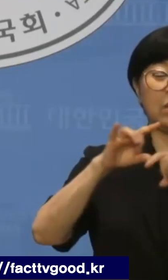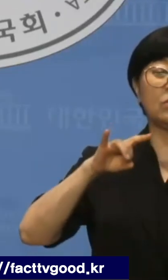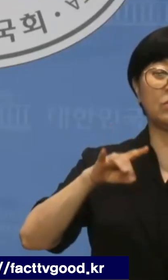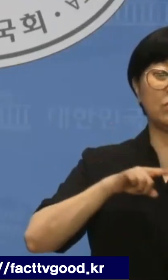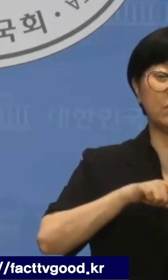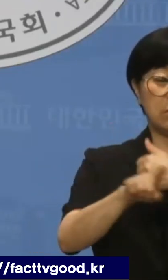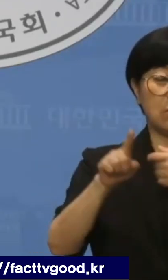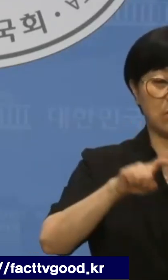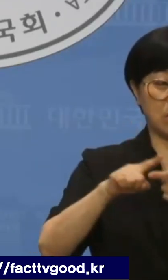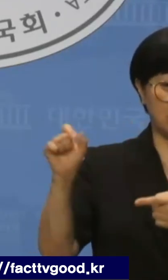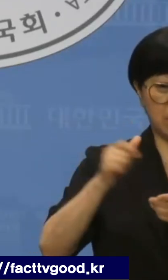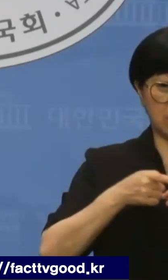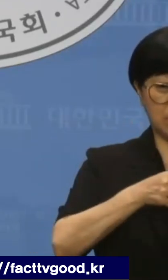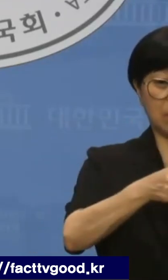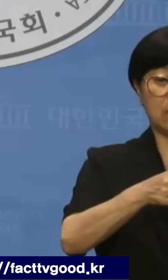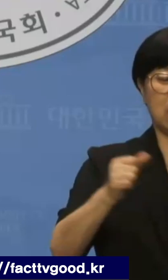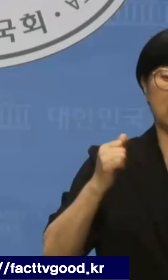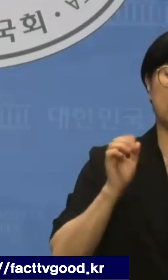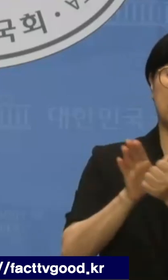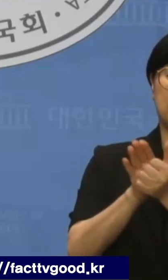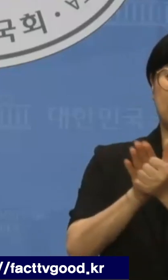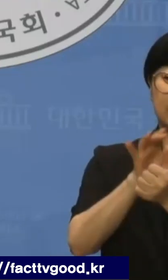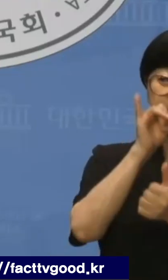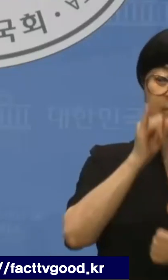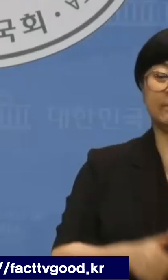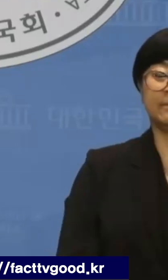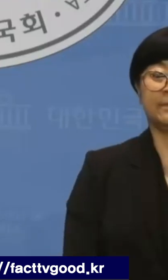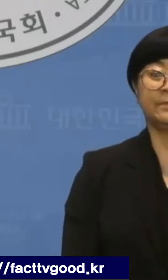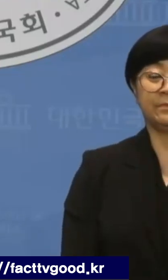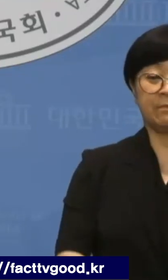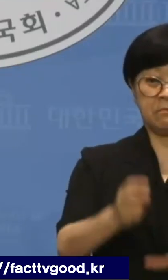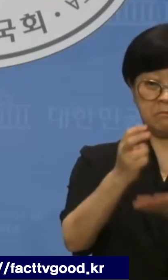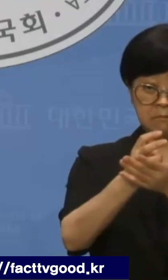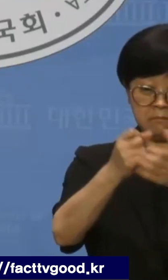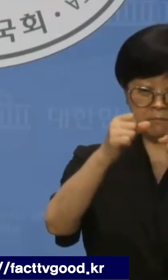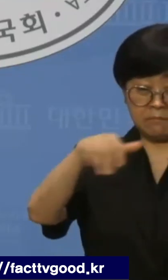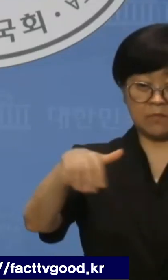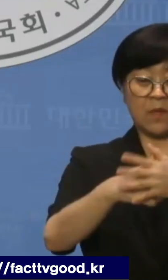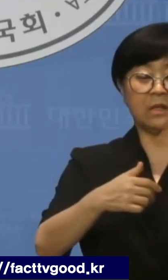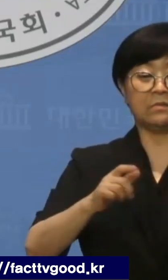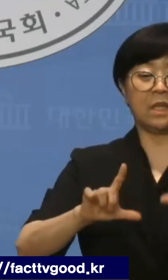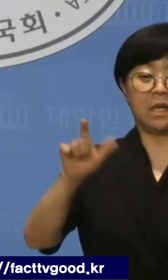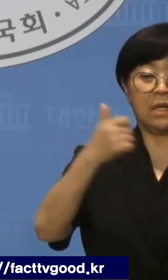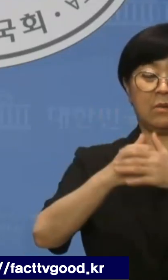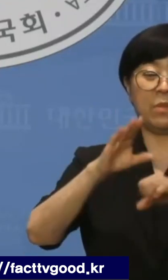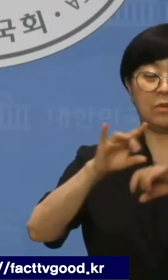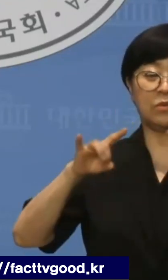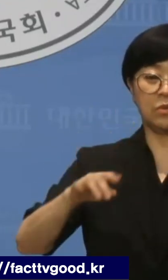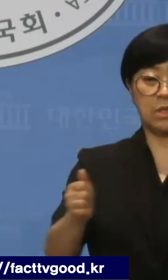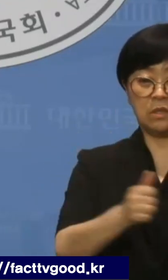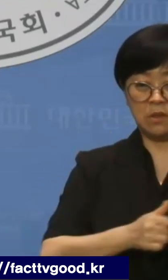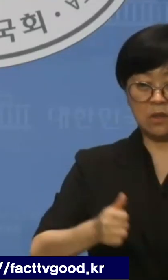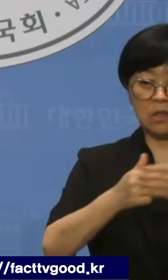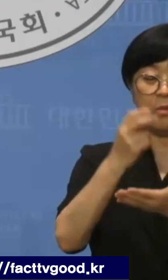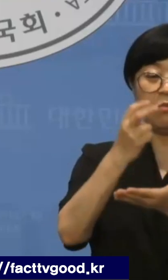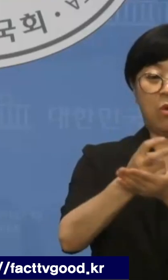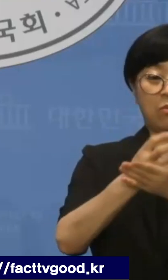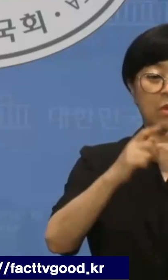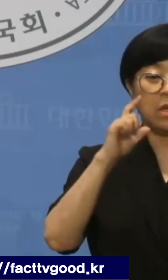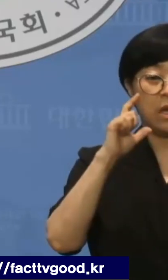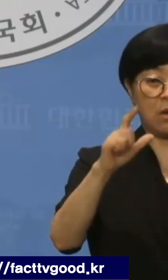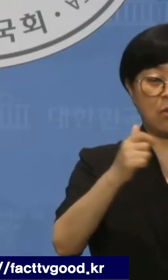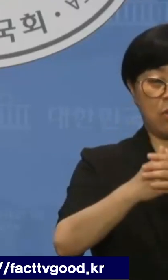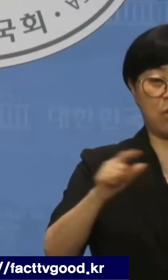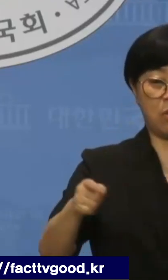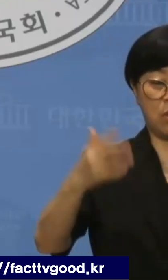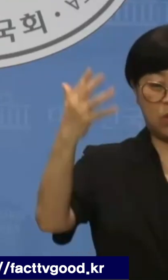방통위의 속도전에 힘을 실어주었습니다. 법제처는 지난 14일 방송통신위원회 입법 예고